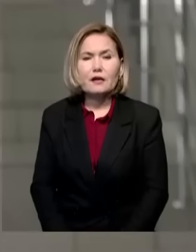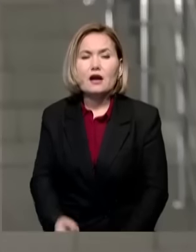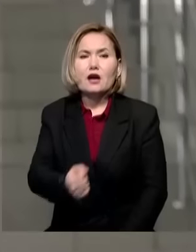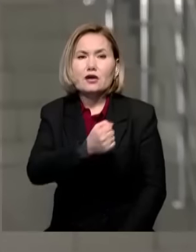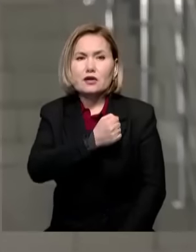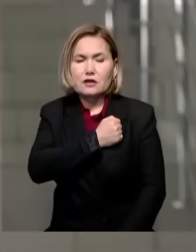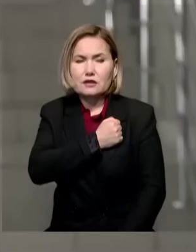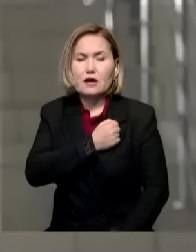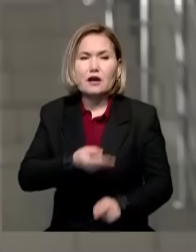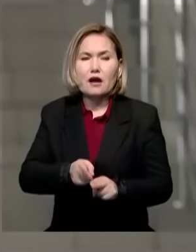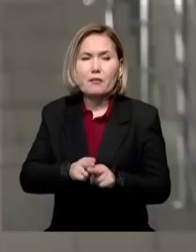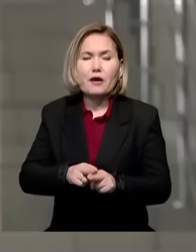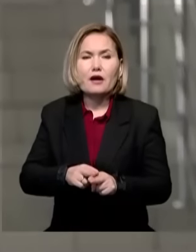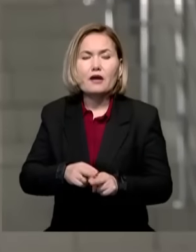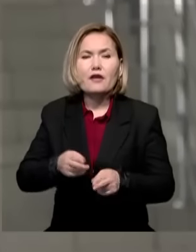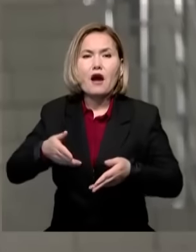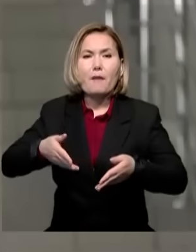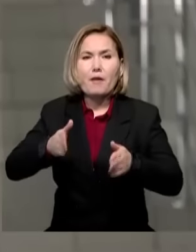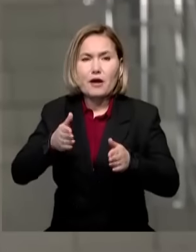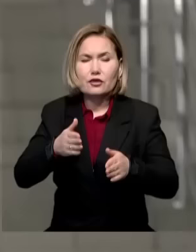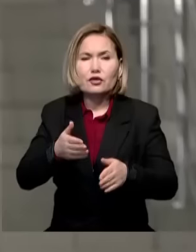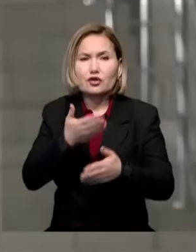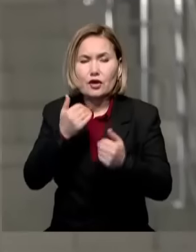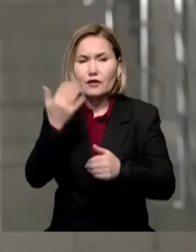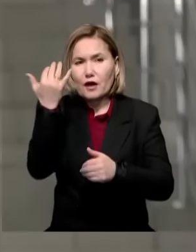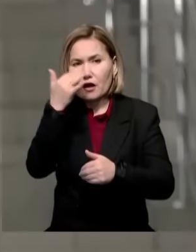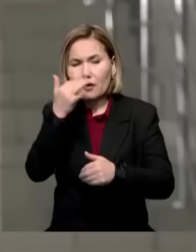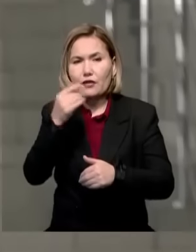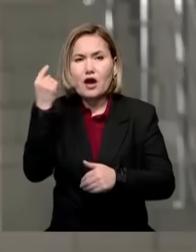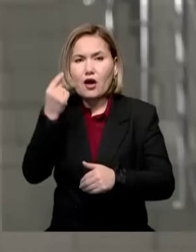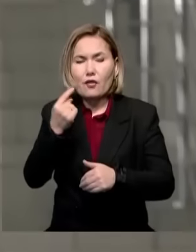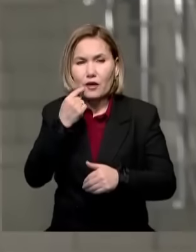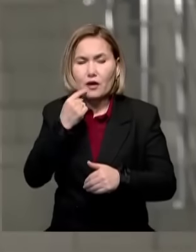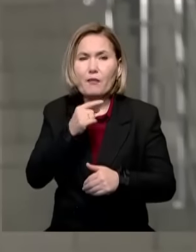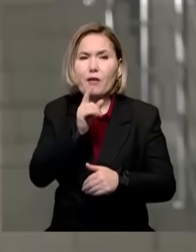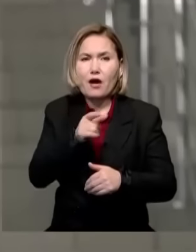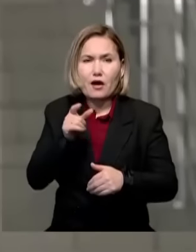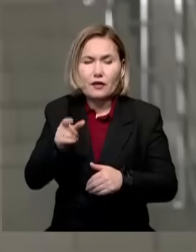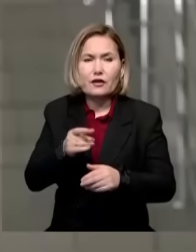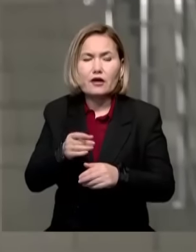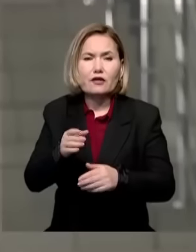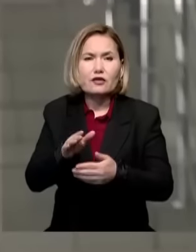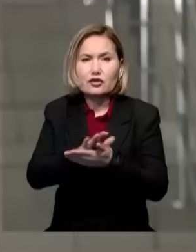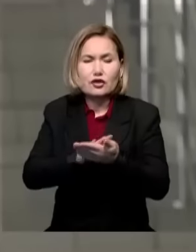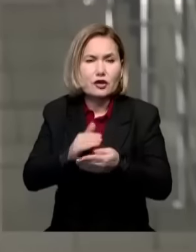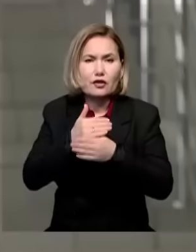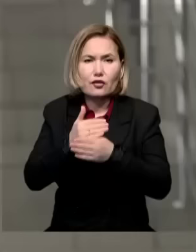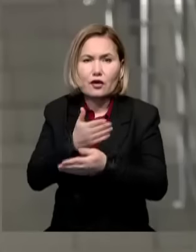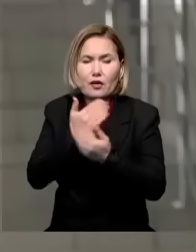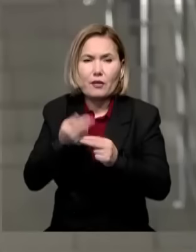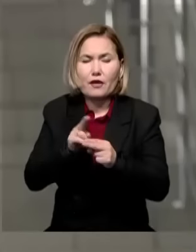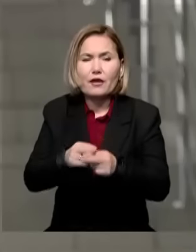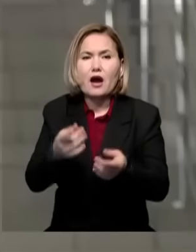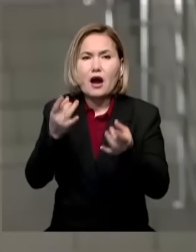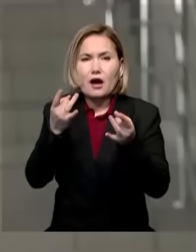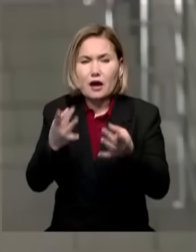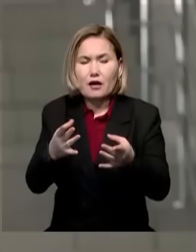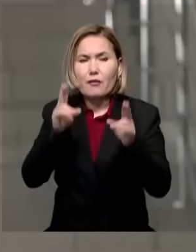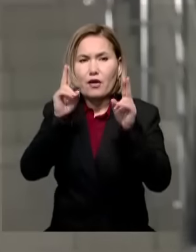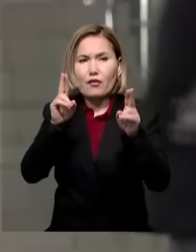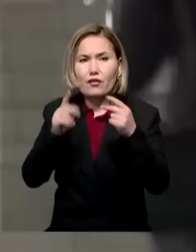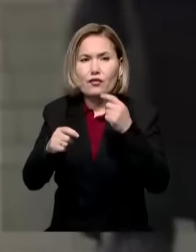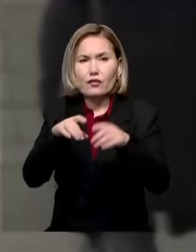Өкінішке қарай көбі пандуспен ғана шектеледі, ал көзі көрмейтін, құлағы естімейтін адамдар мүлде ұмыт қалады. Кей нысандарда қарапайым талаптардың